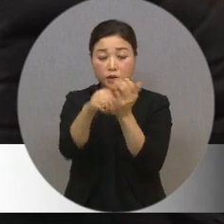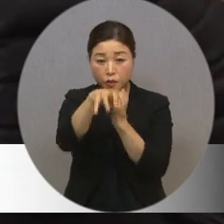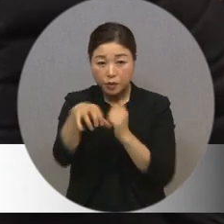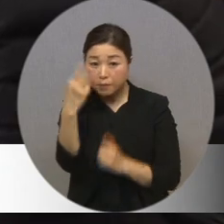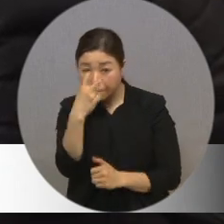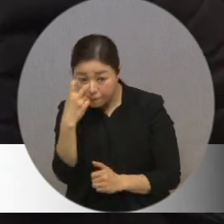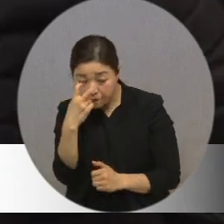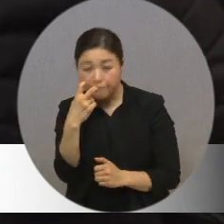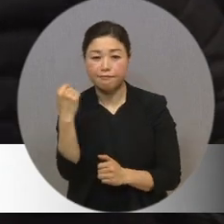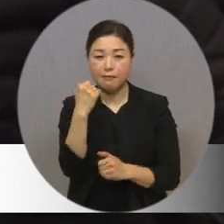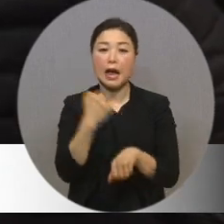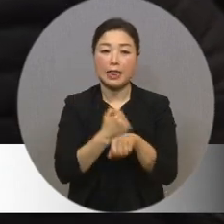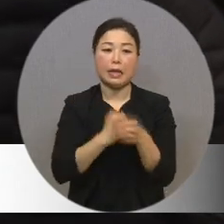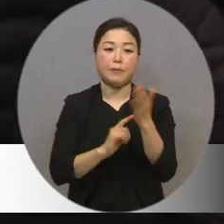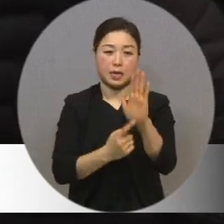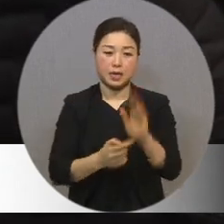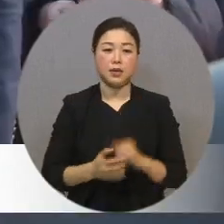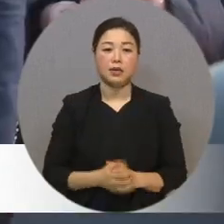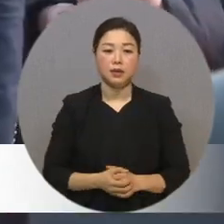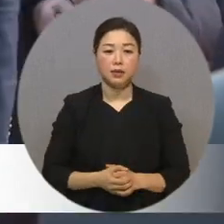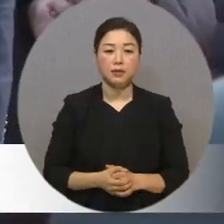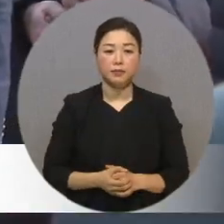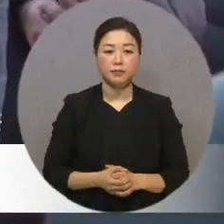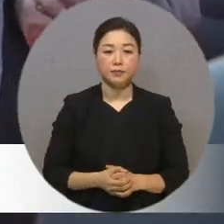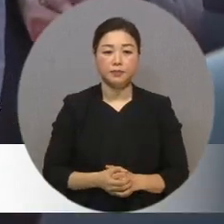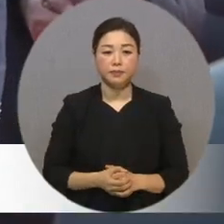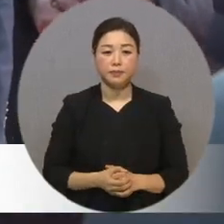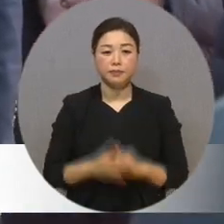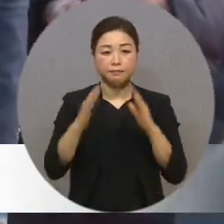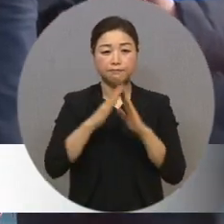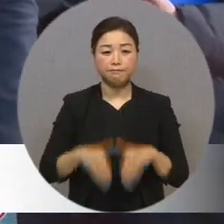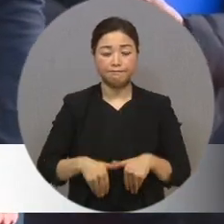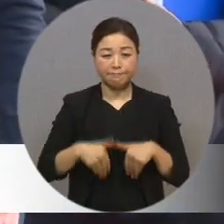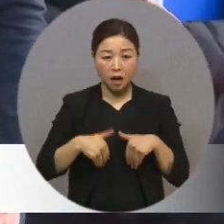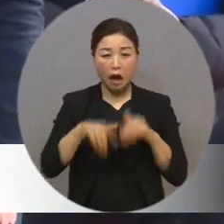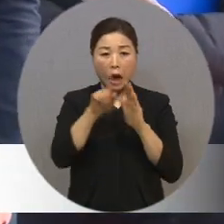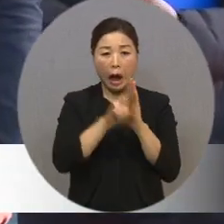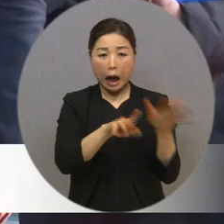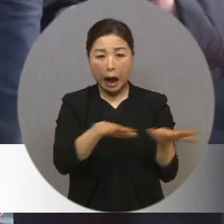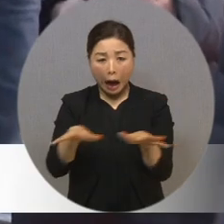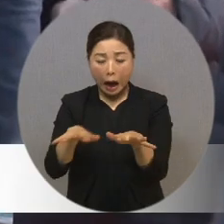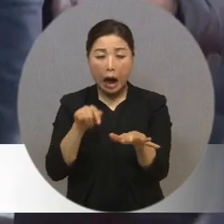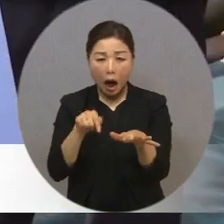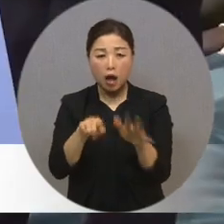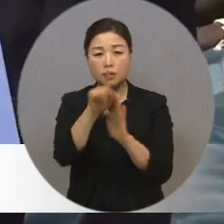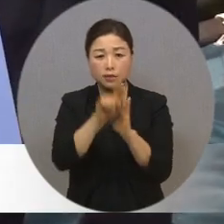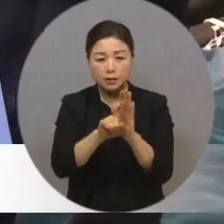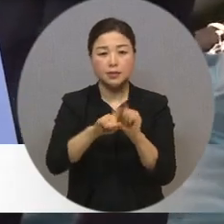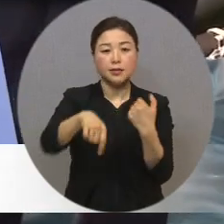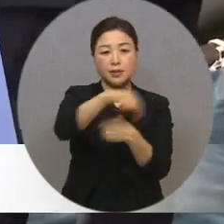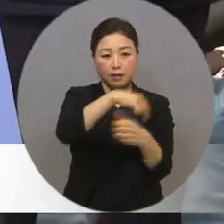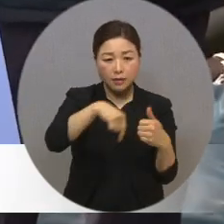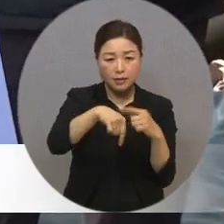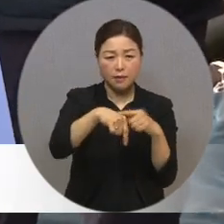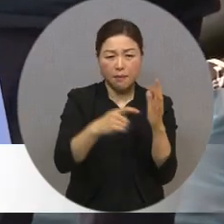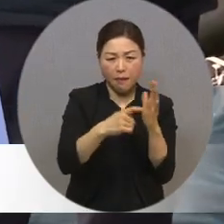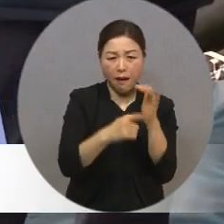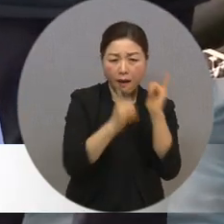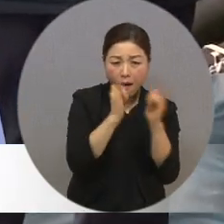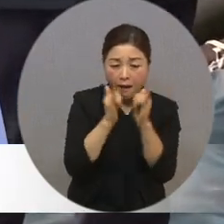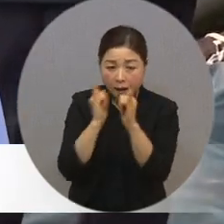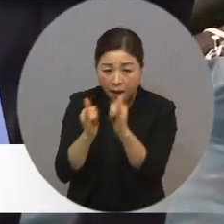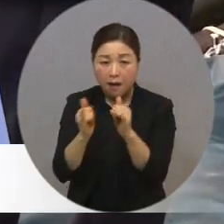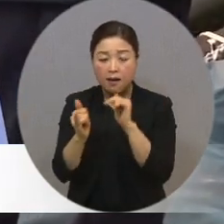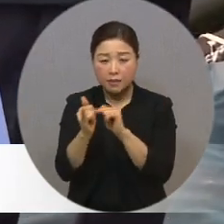활동을 강화하겠다고 밝혔습니다. 전남도 저수온 종합 상황실은 비상 연락체계, 즉각적 지원 등